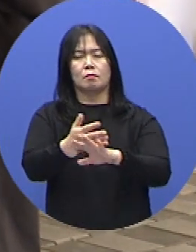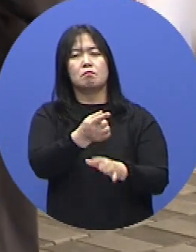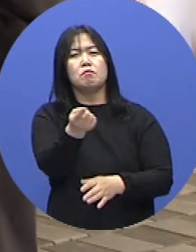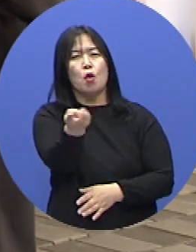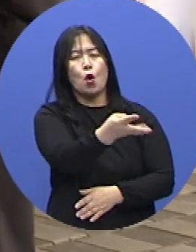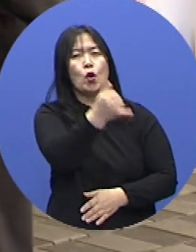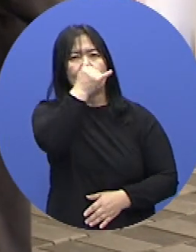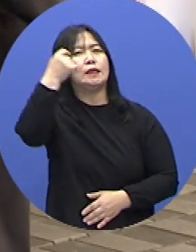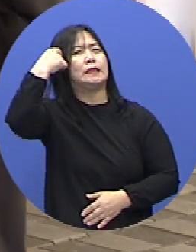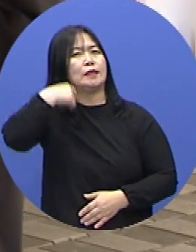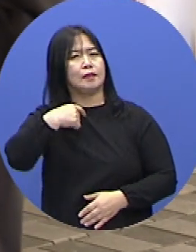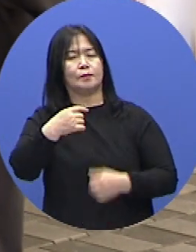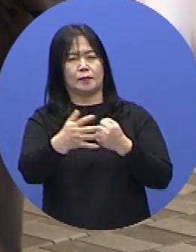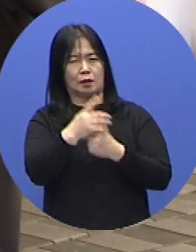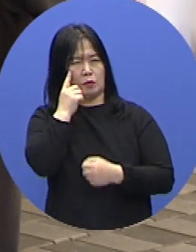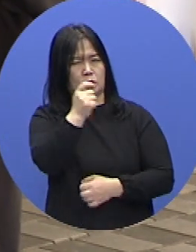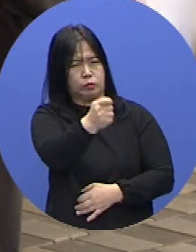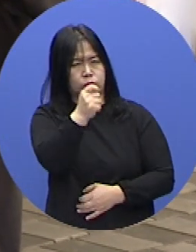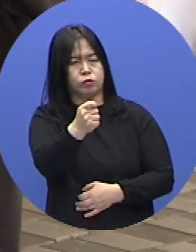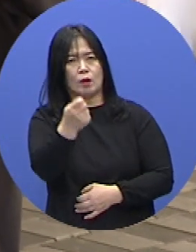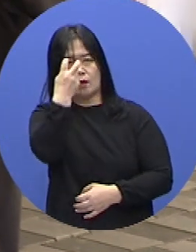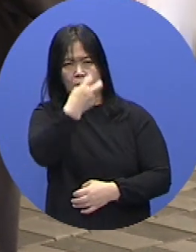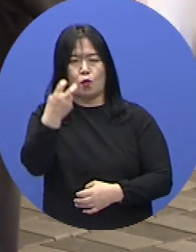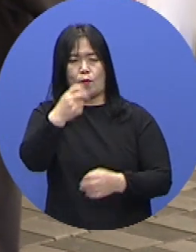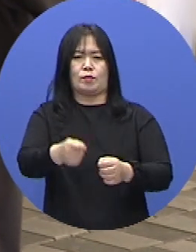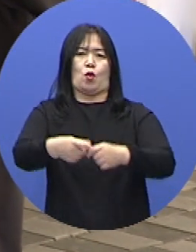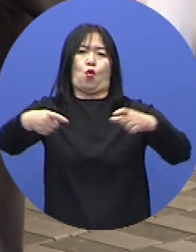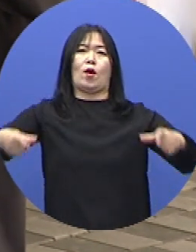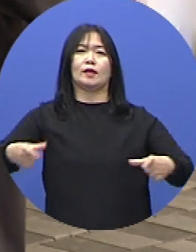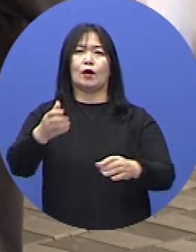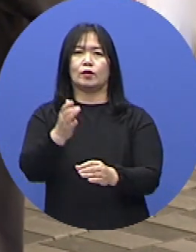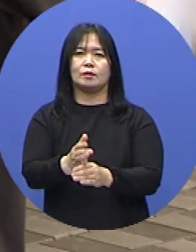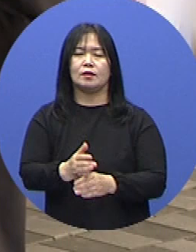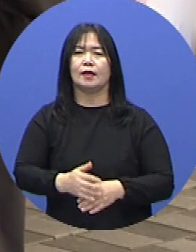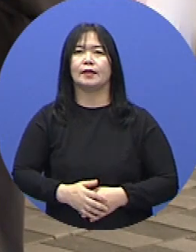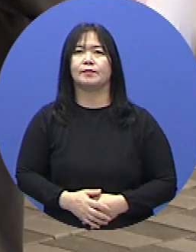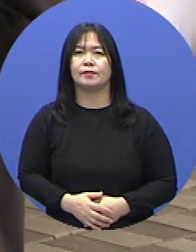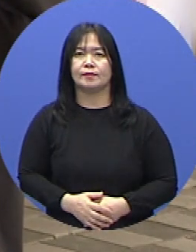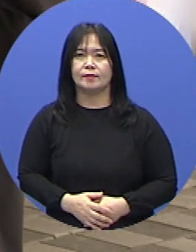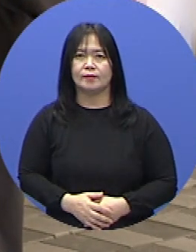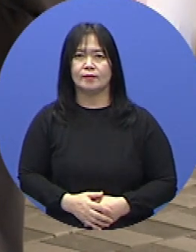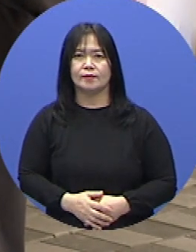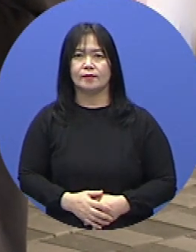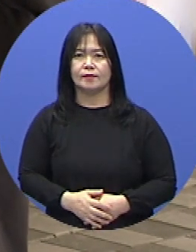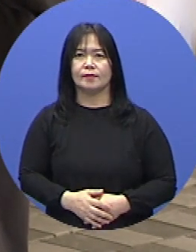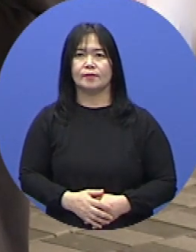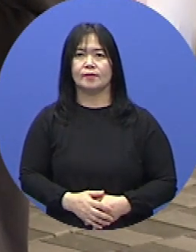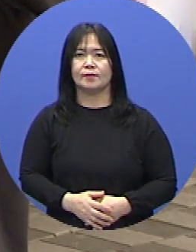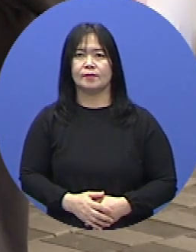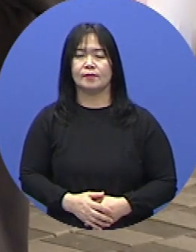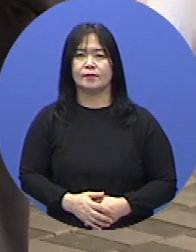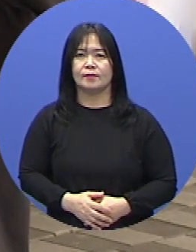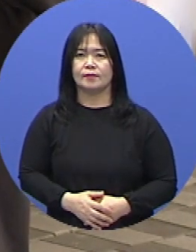더 있을 것으로 보고 수사 범위를 확대하고 있습니다. JTBC 뉴스 강훈입니다.